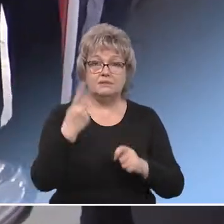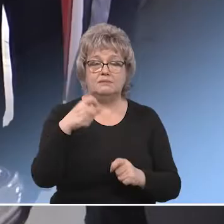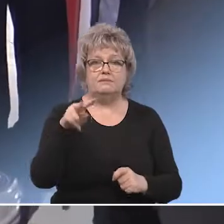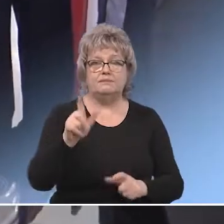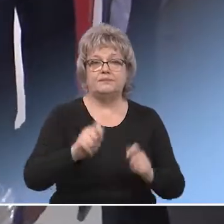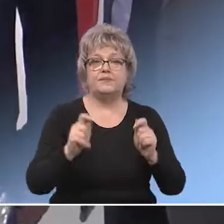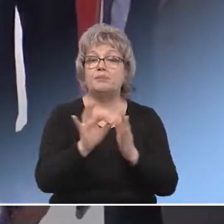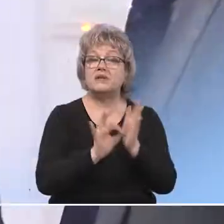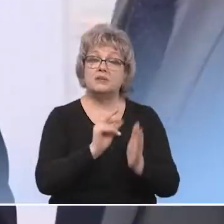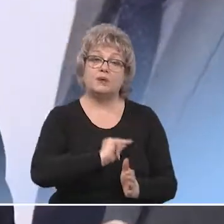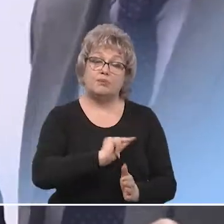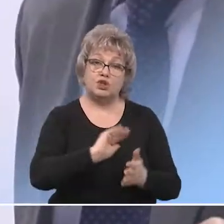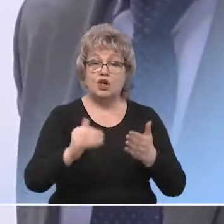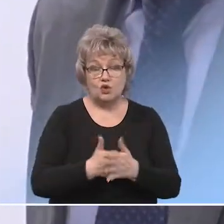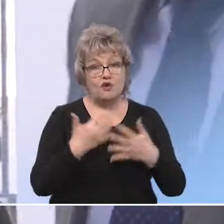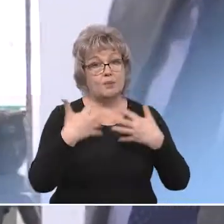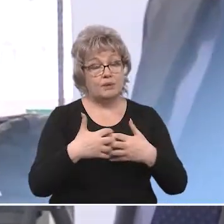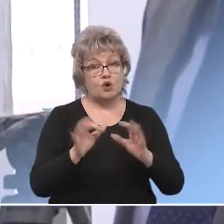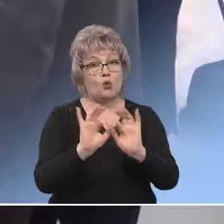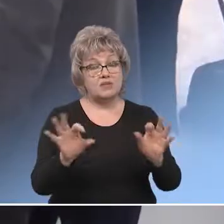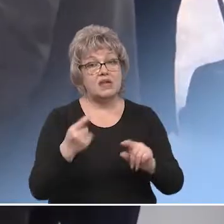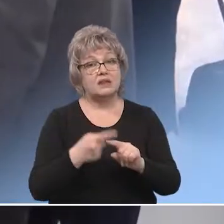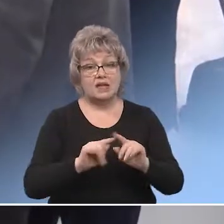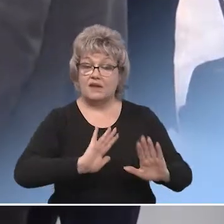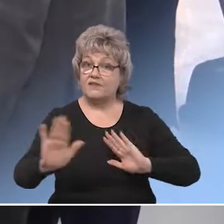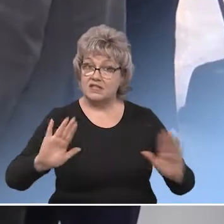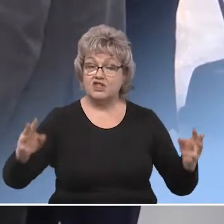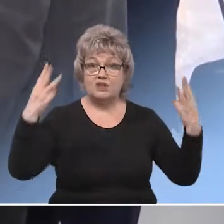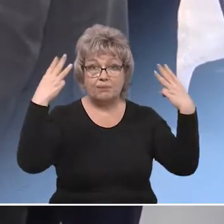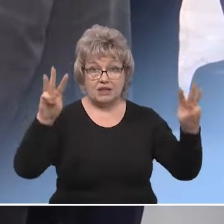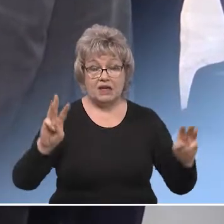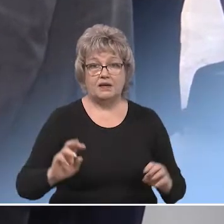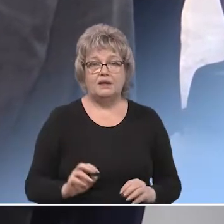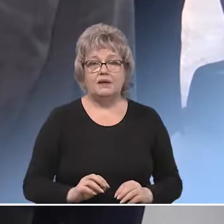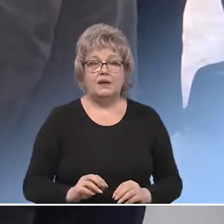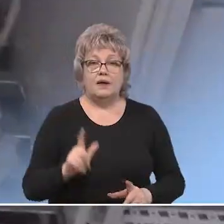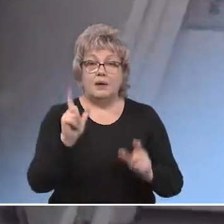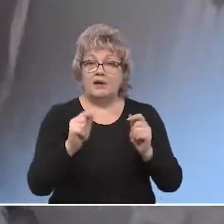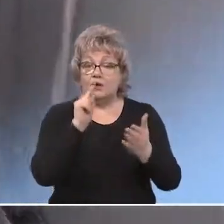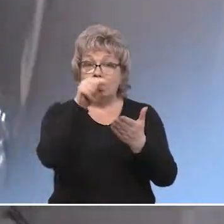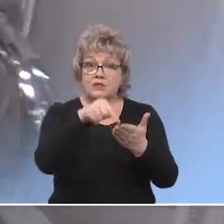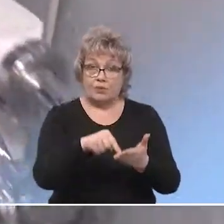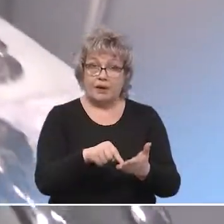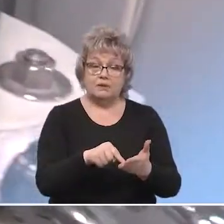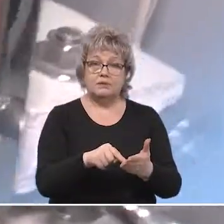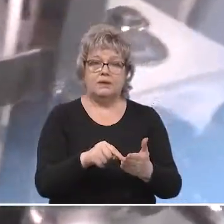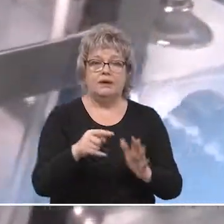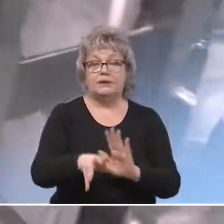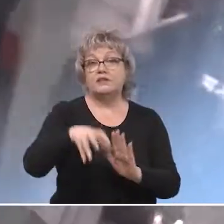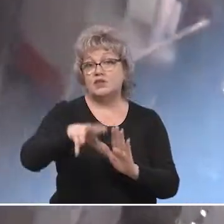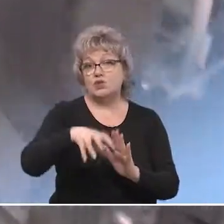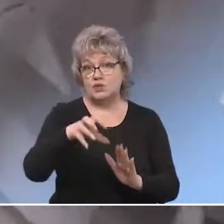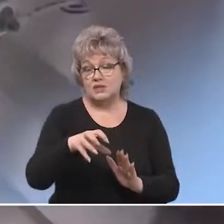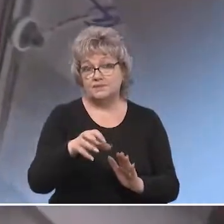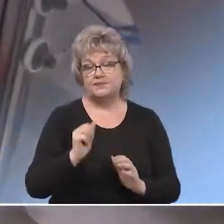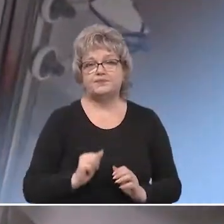100 литров молока. Принцип работы нового прибора объясняют на этой выставочной модели. Молоко поступает в